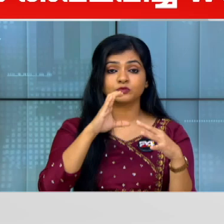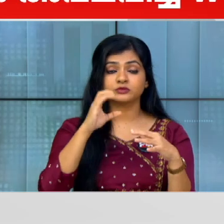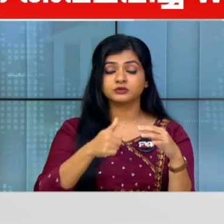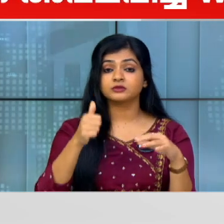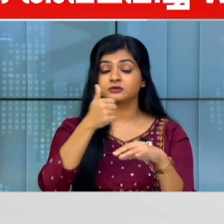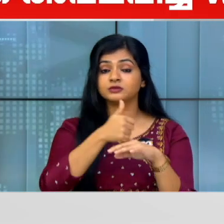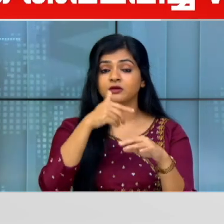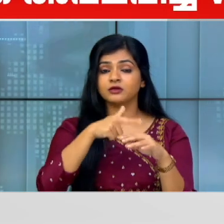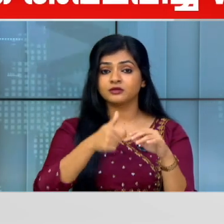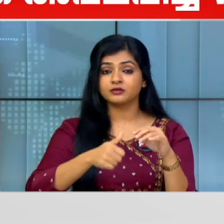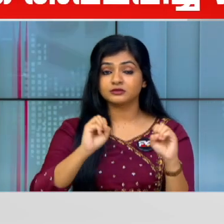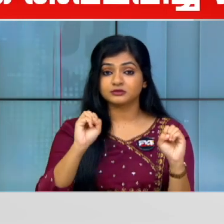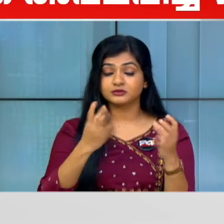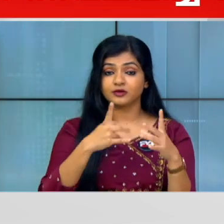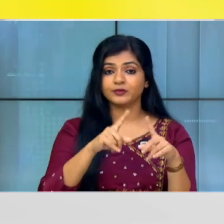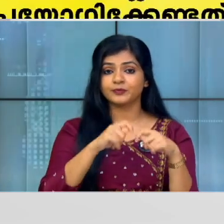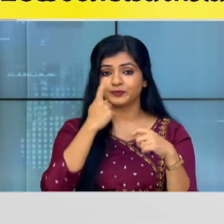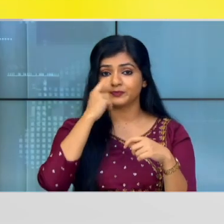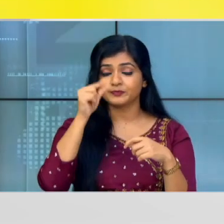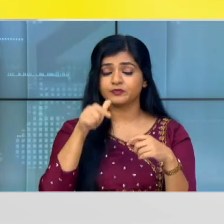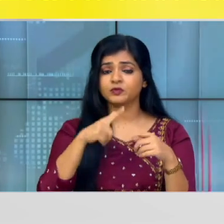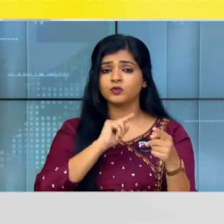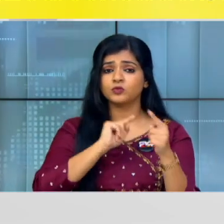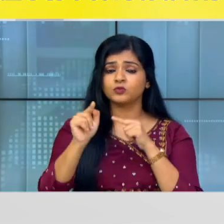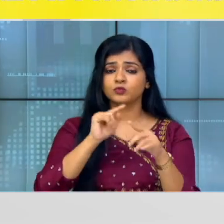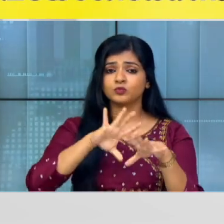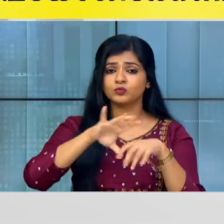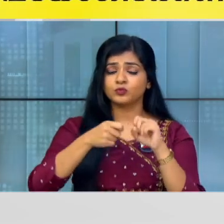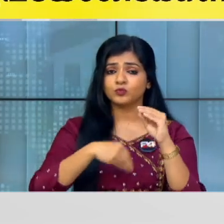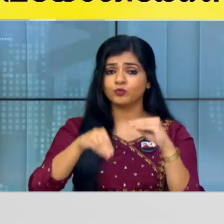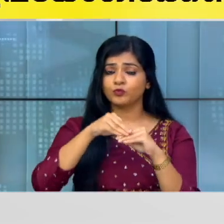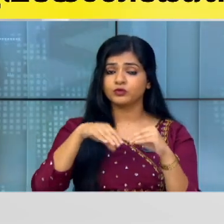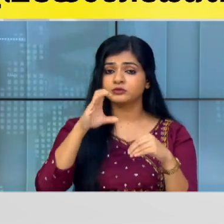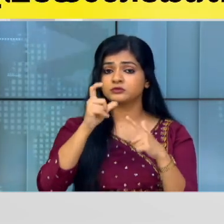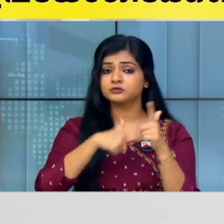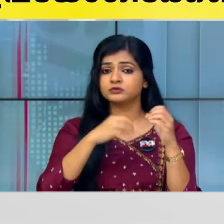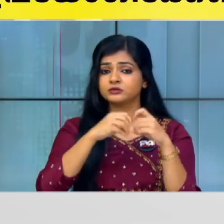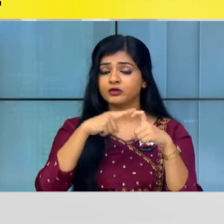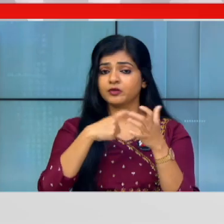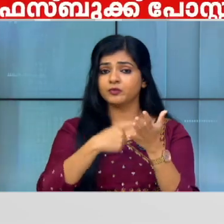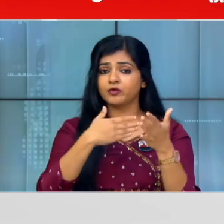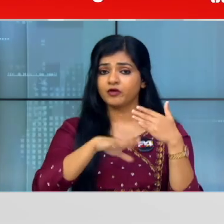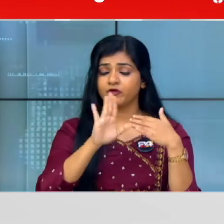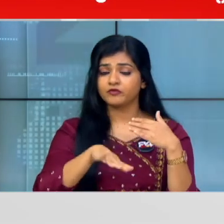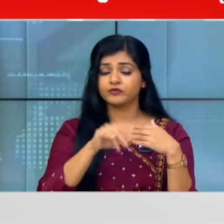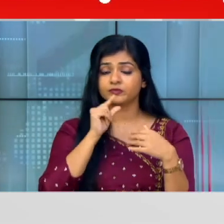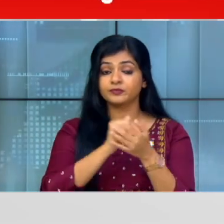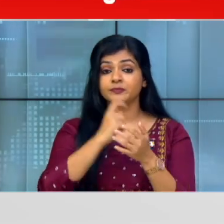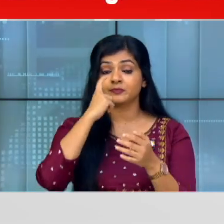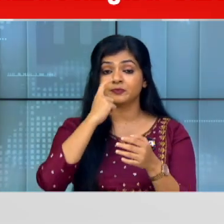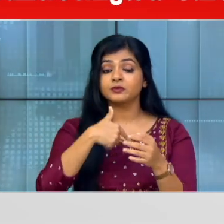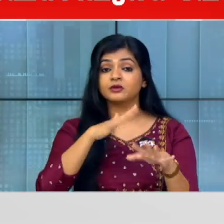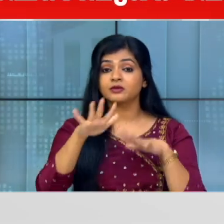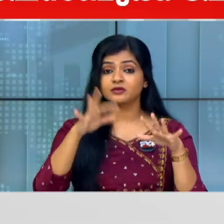സ്ഥാപക അംഗത്തിനെതിരെ ഹീനമായ സൈബർ ആക്രമണം നടക്കുന്നു എന്നാണ് അവർ ആരോപിക്കുന്നത്. നടിമാരെ അപമാനിക്കാനല്ല